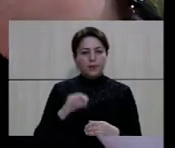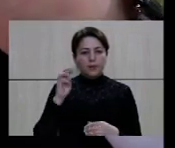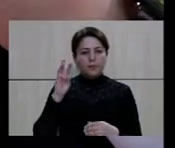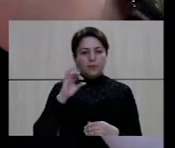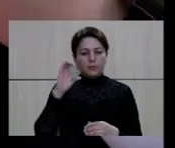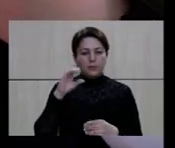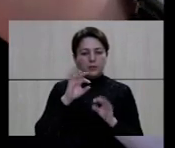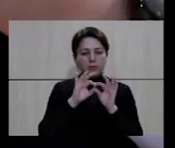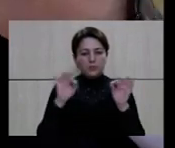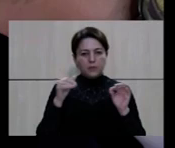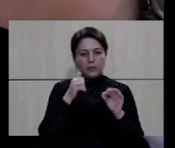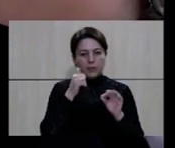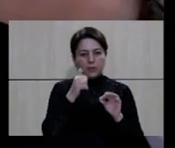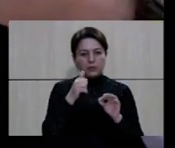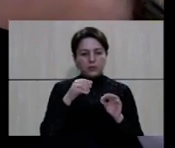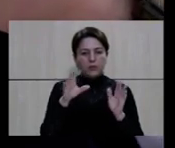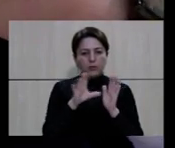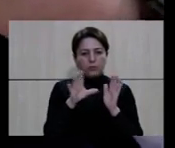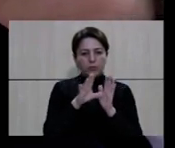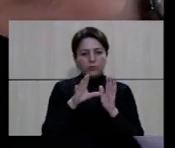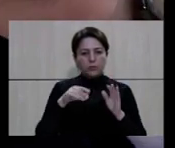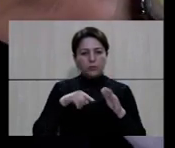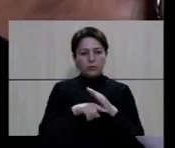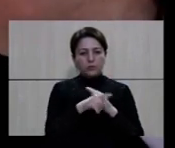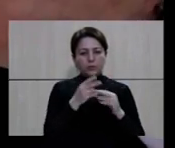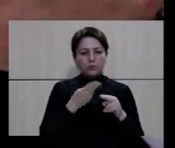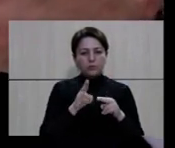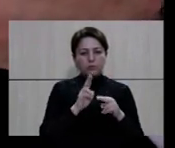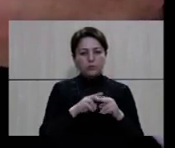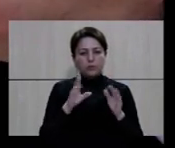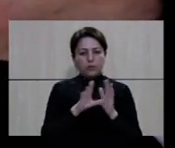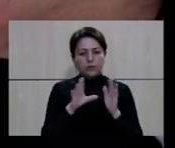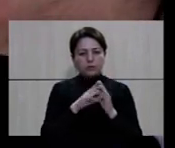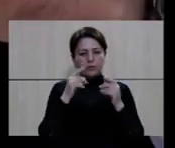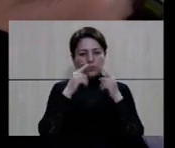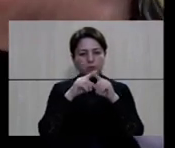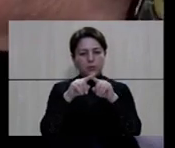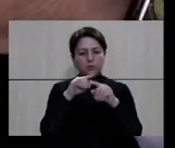Mislimlarimiz yaxshi elektr toki o'tkazganligi uchun elektrotexnika ishlarida juda ko'p qo'llaniladi.